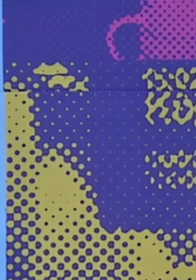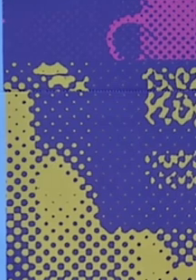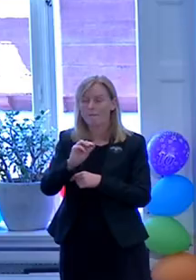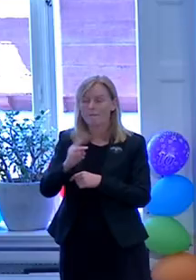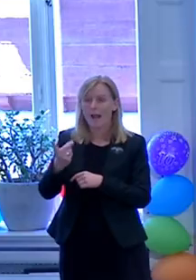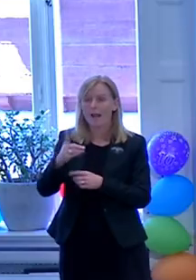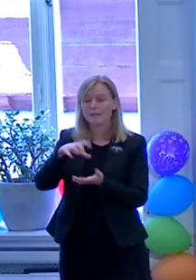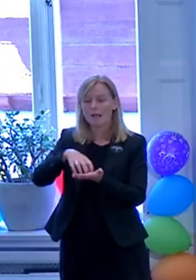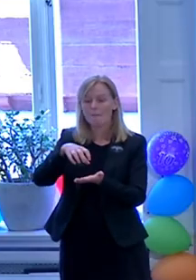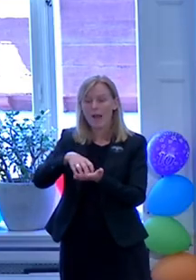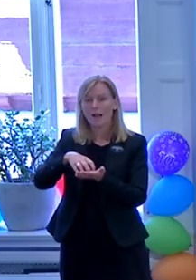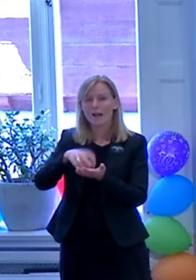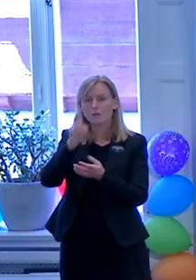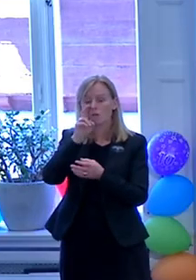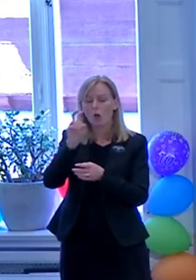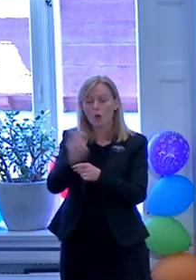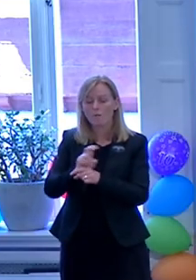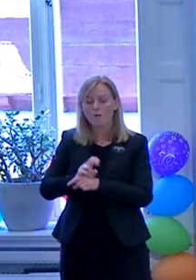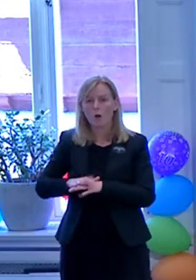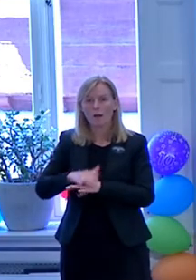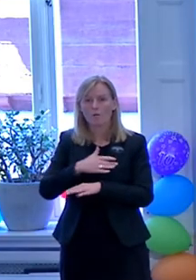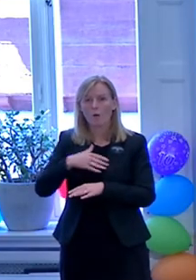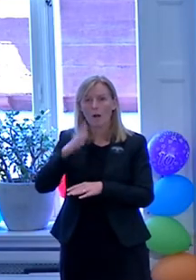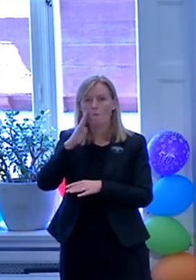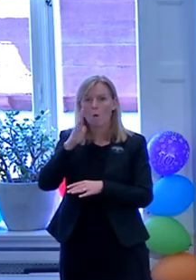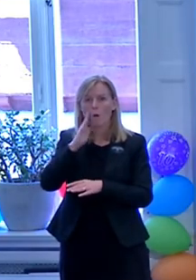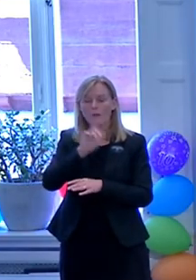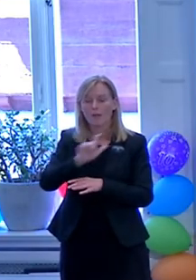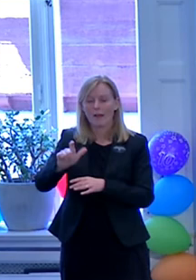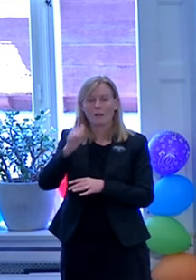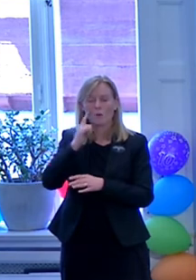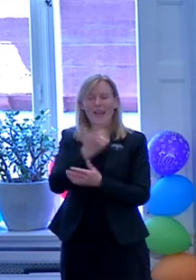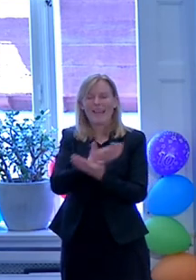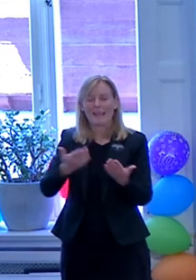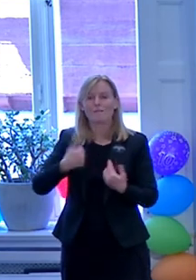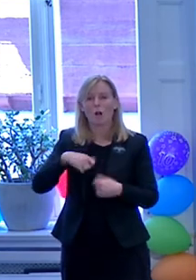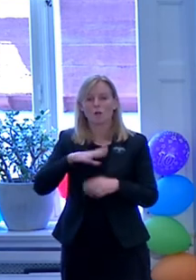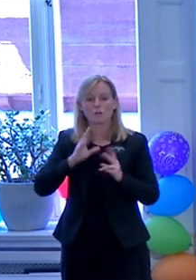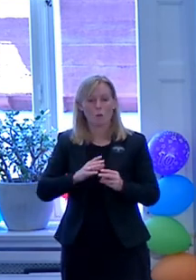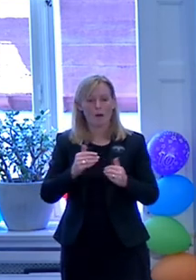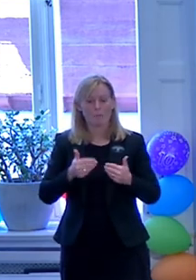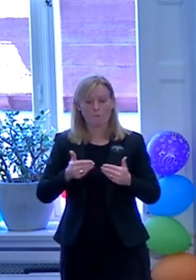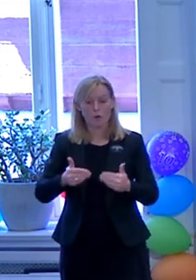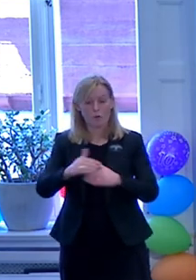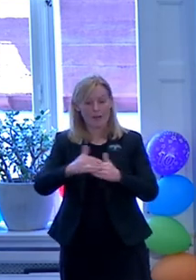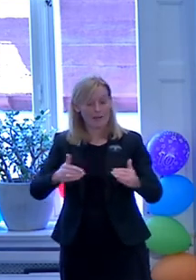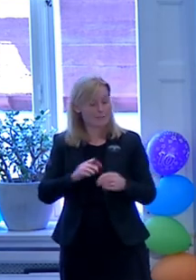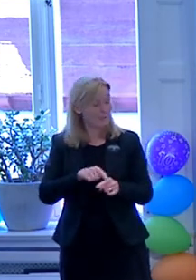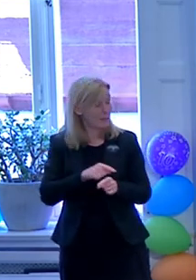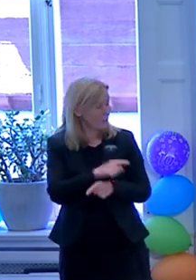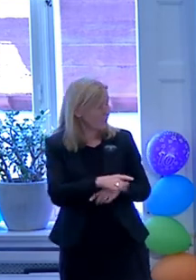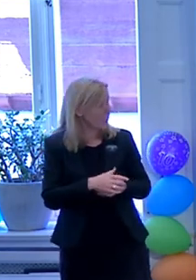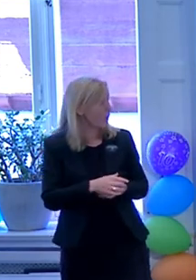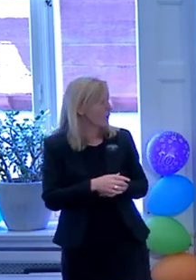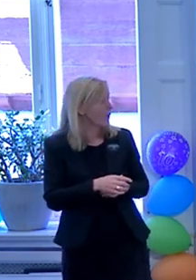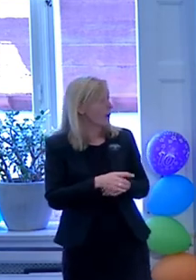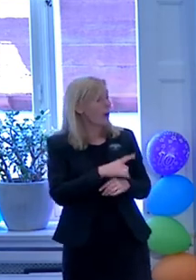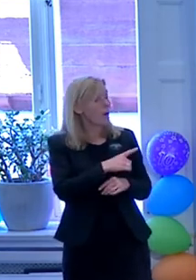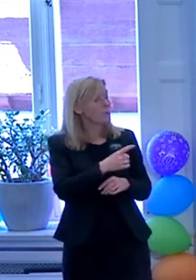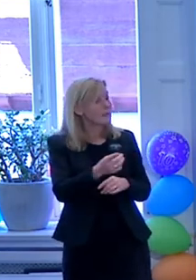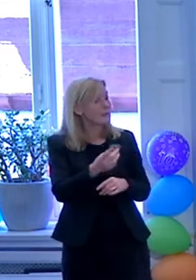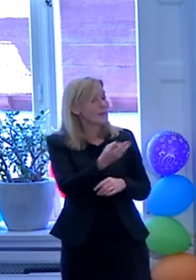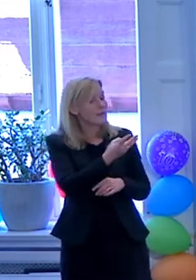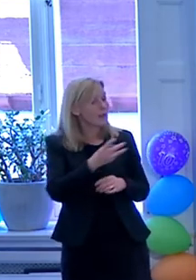Orwell-samhälle där vi övervakar vår befolkning. För det tror jag ingen av oss vill. Ja, vi flyttar de gränserna kanske. Men om ni som politiker ändå skulle